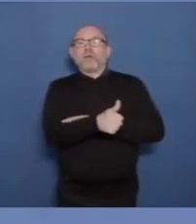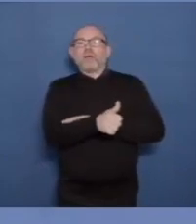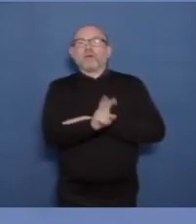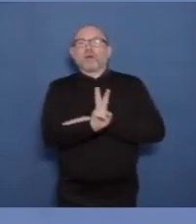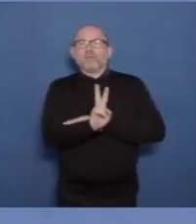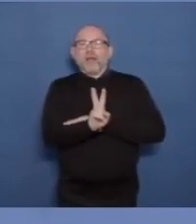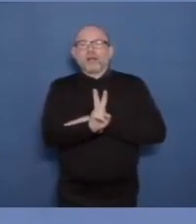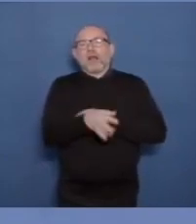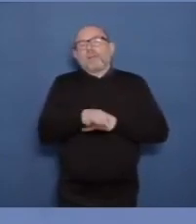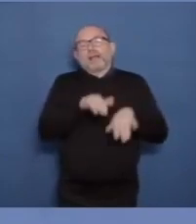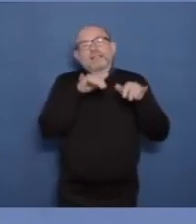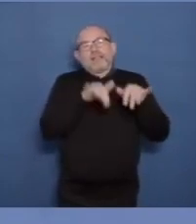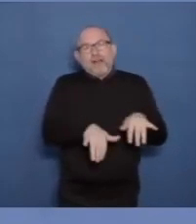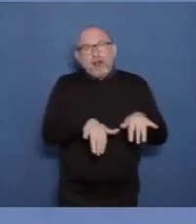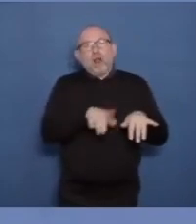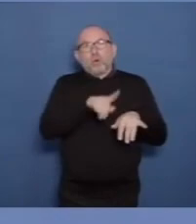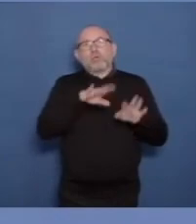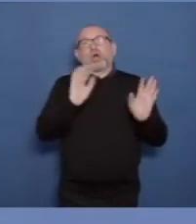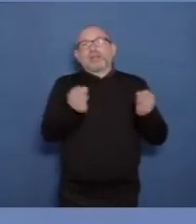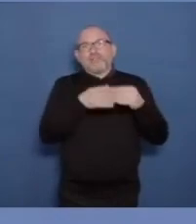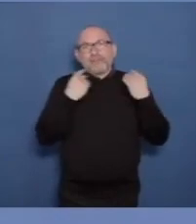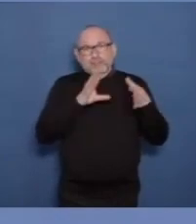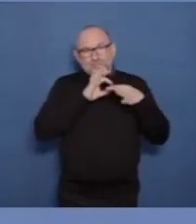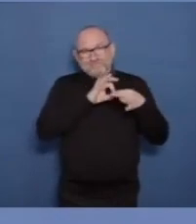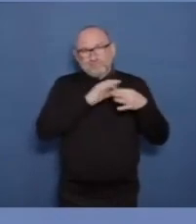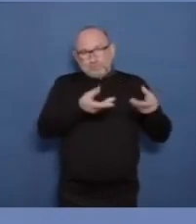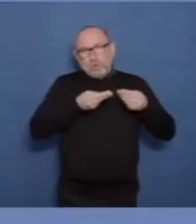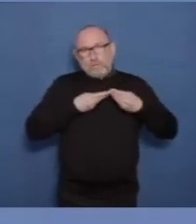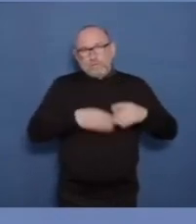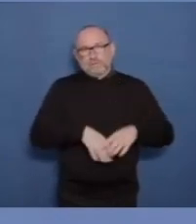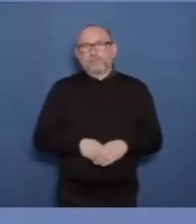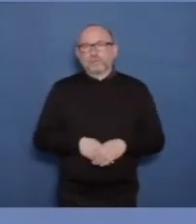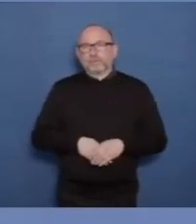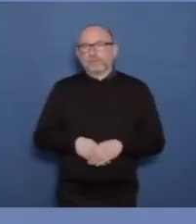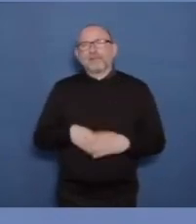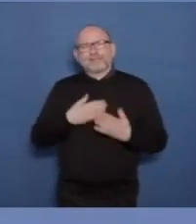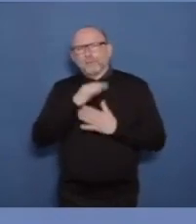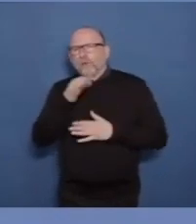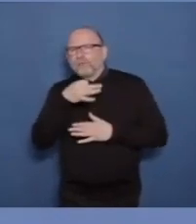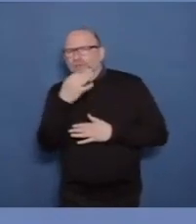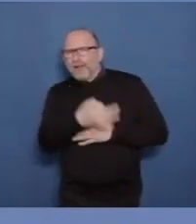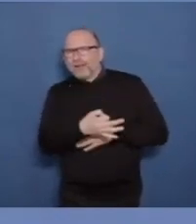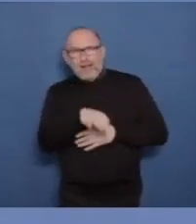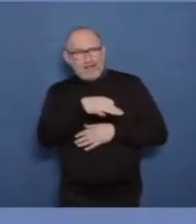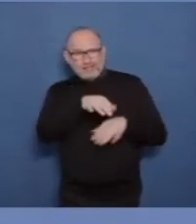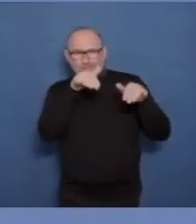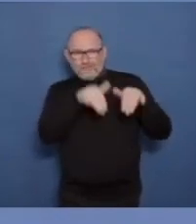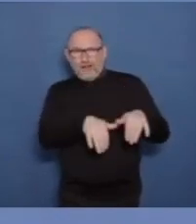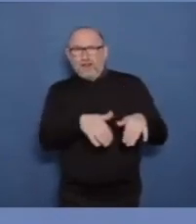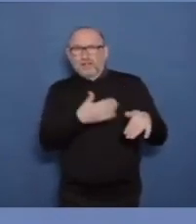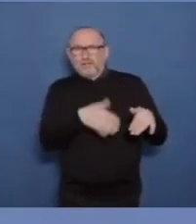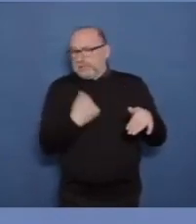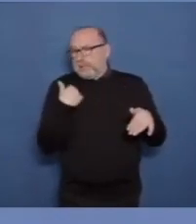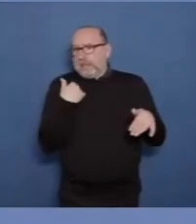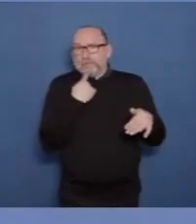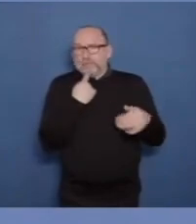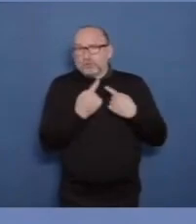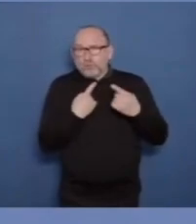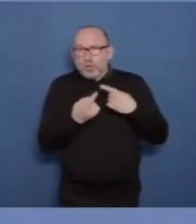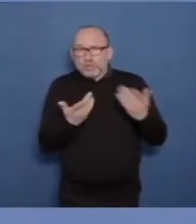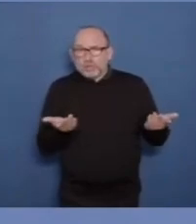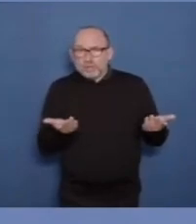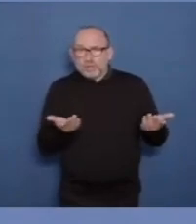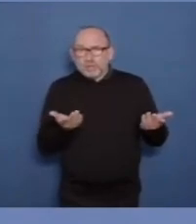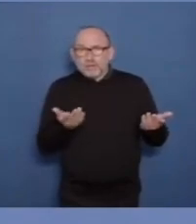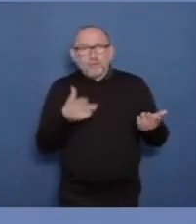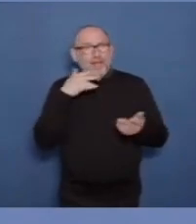des Einzelfalls und der Informationen, die man dazu hat. Aber deswegen die Frage, dieser Einzelfall, der jetzt eben besprochen wurde, wo Herr